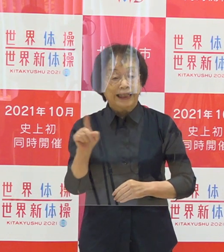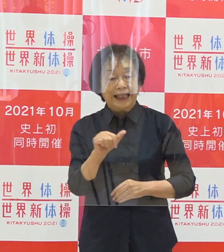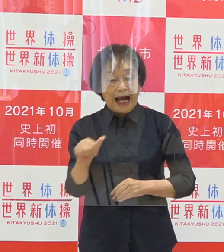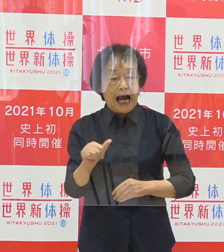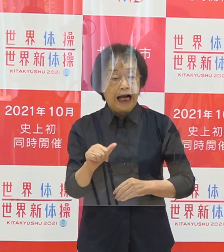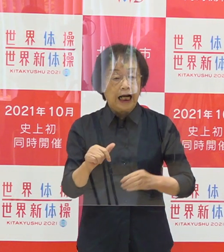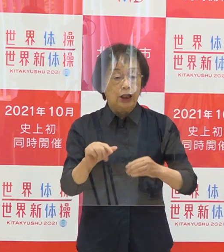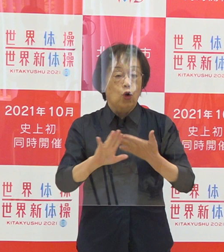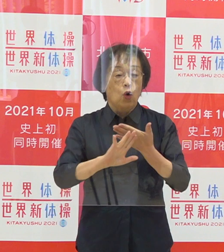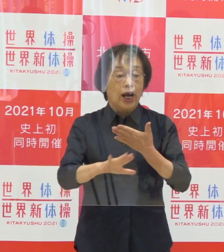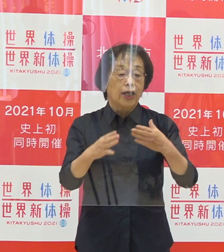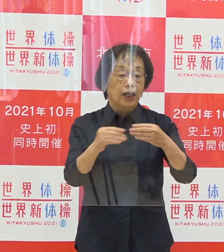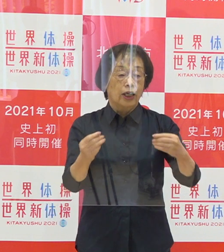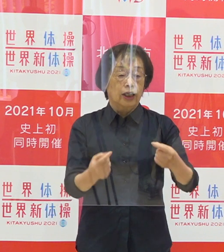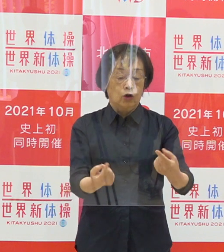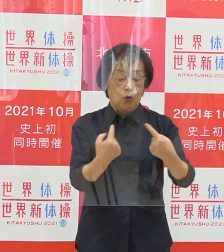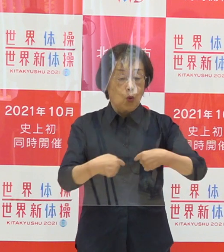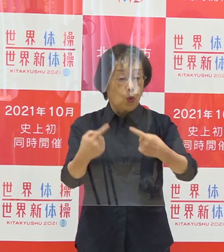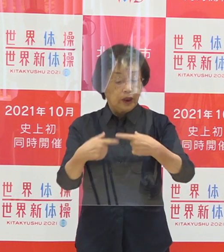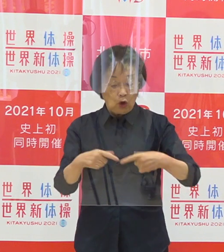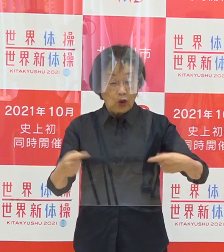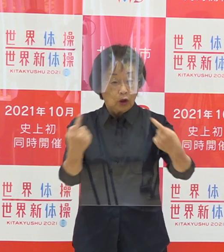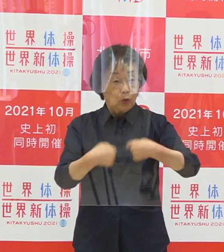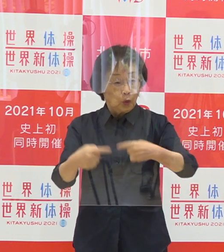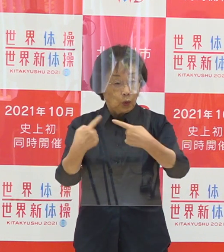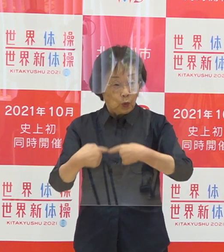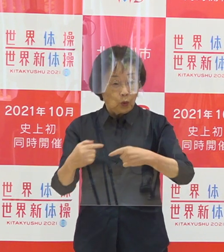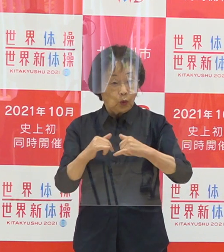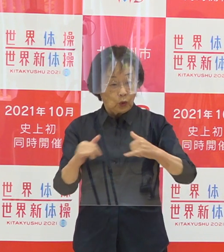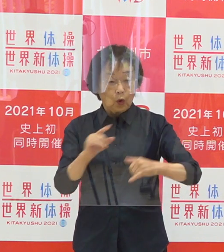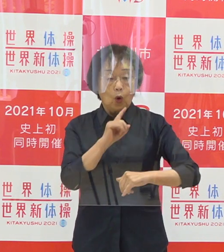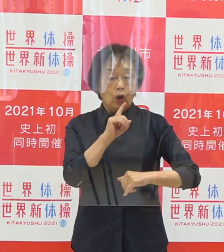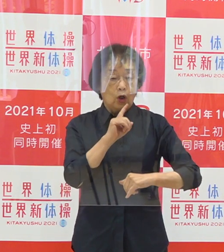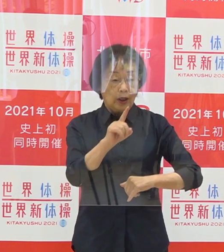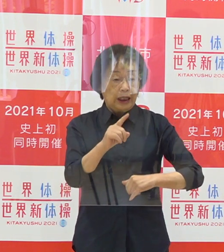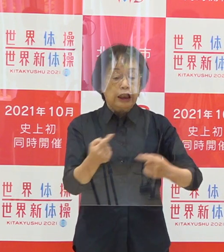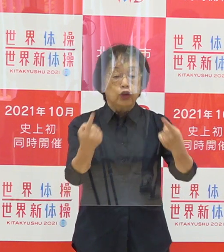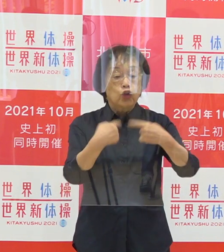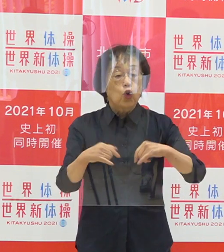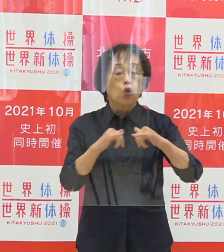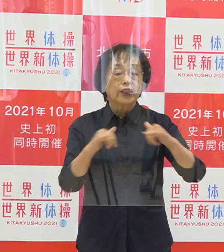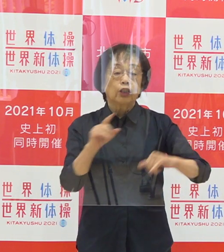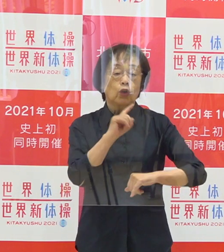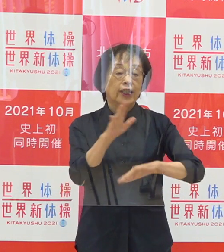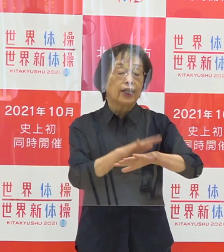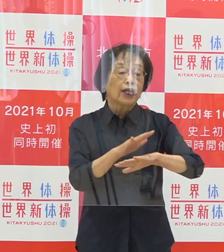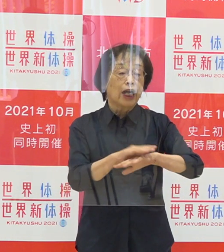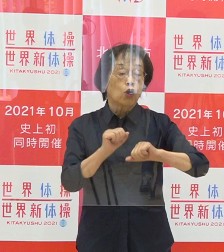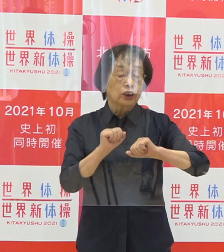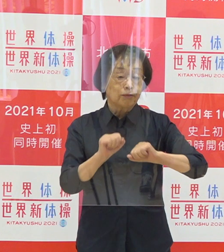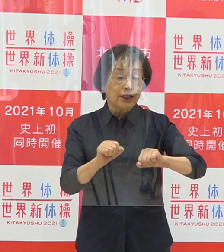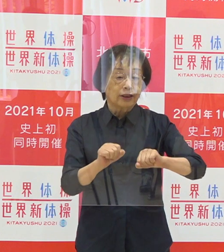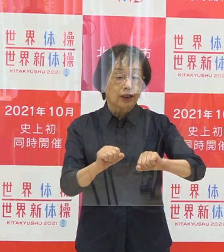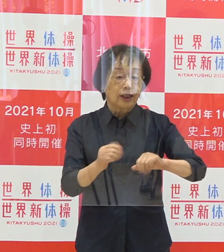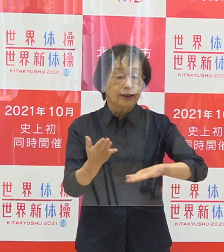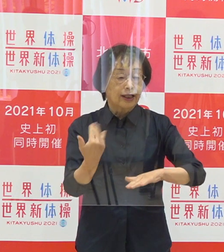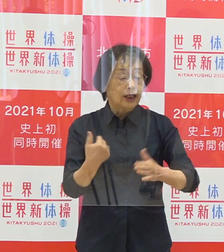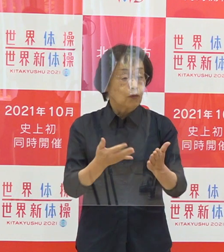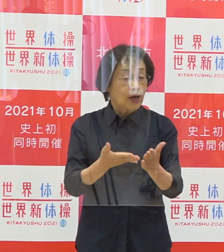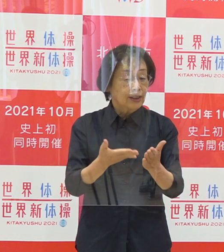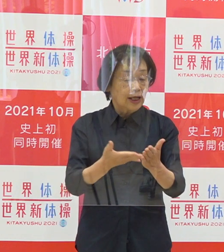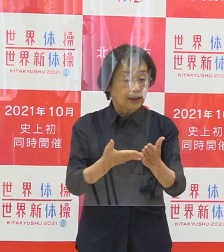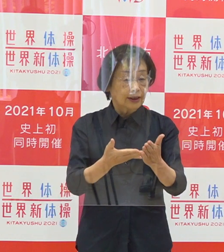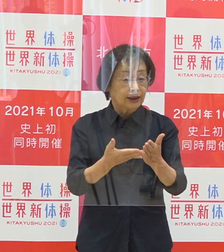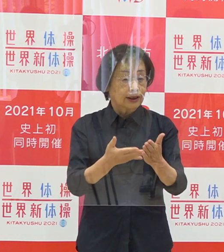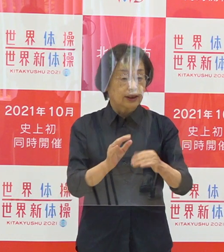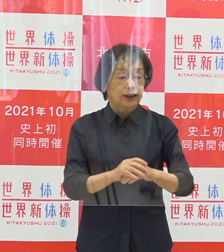ので、そういう言い方を私どもさせていただきますが、先ほど申しましたように厳格